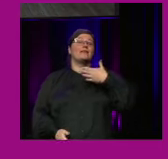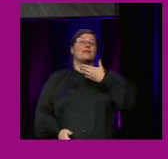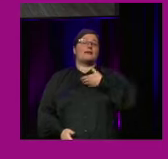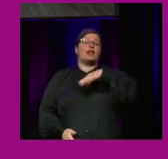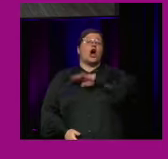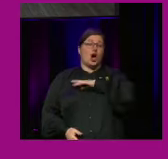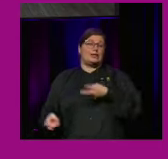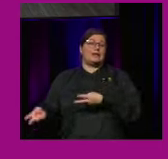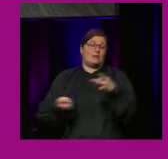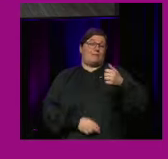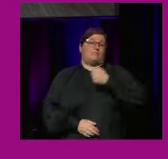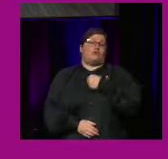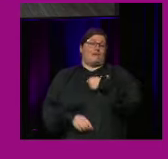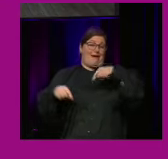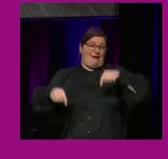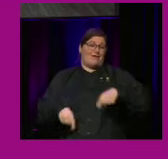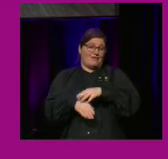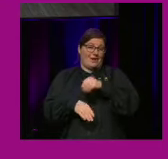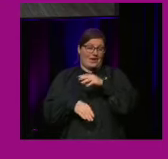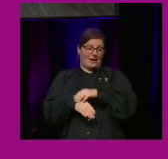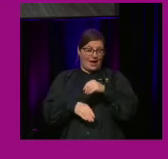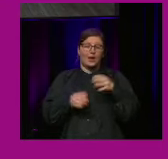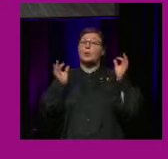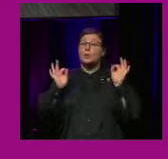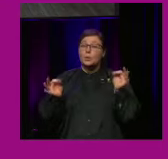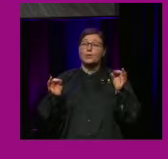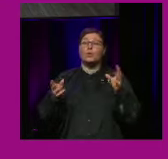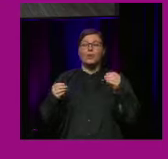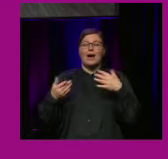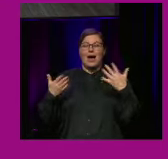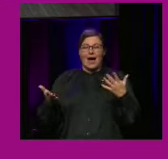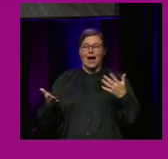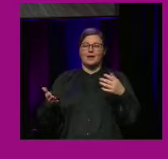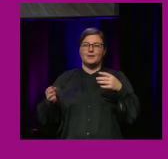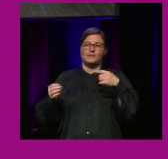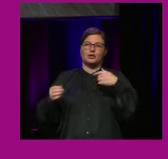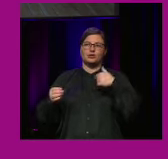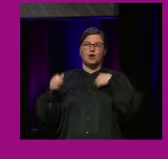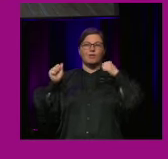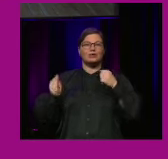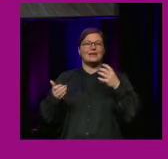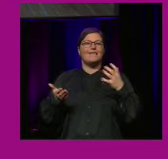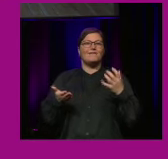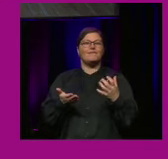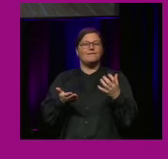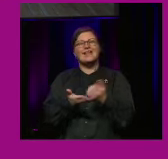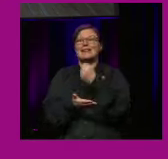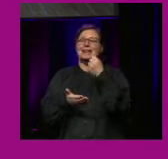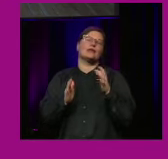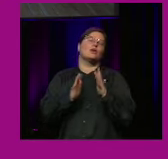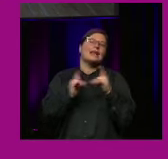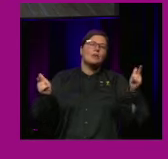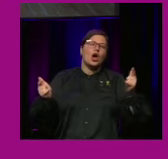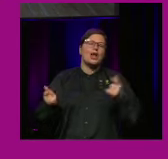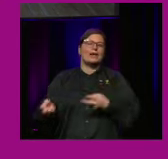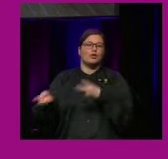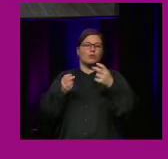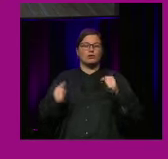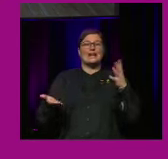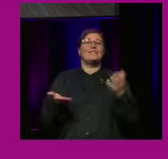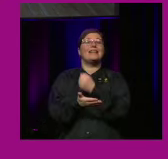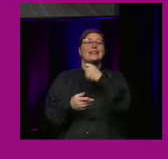landet, så är det ju främst genom att man vinner demokratin och den liberala demokratin vinner